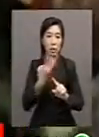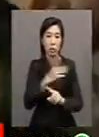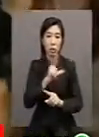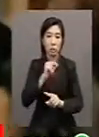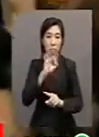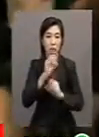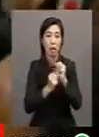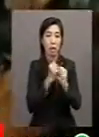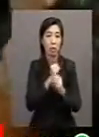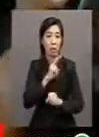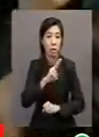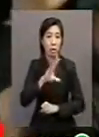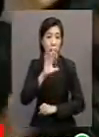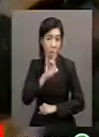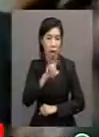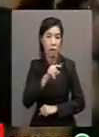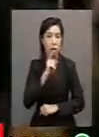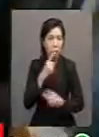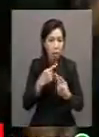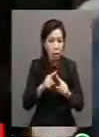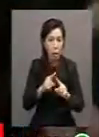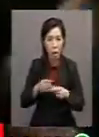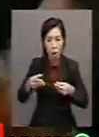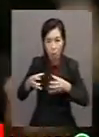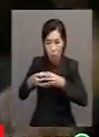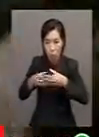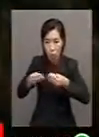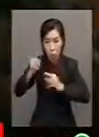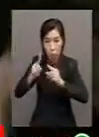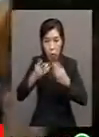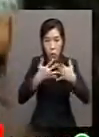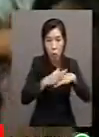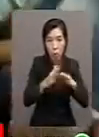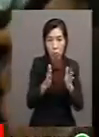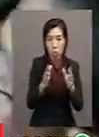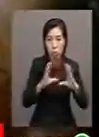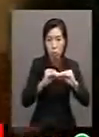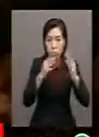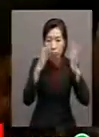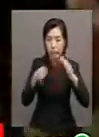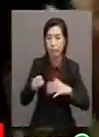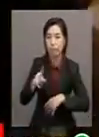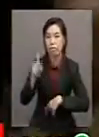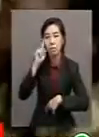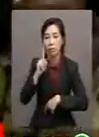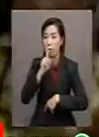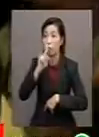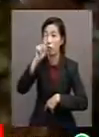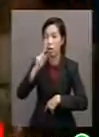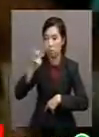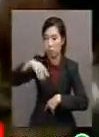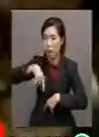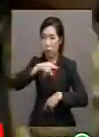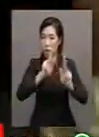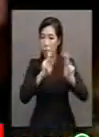น2558แต่ว่าไม่ได้ให้กลุ่มผู้ถือหุ้นจำนวนหนึ่งเข้าร่วมประชุมด้วยโดยยื่นฟ้องให้กรรมการของเนชั่นกรุ๊ปต้อง